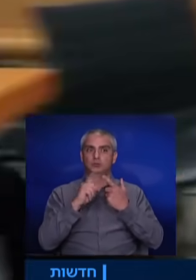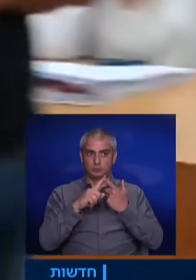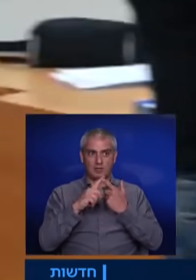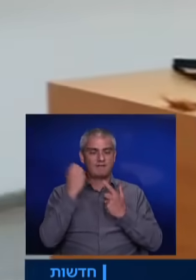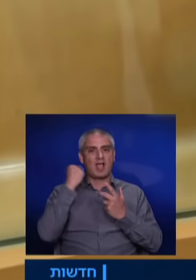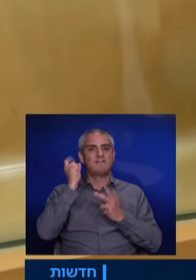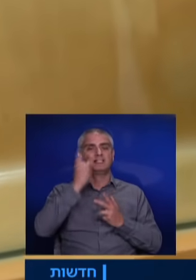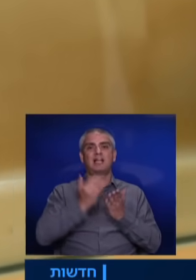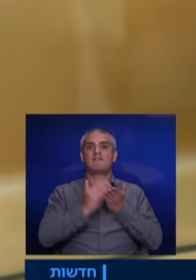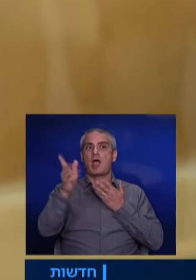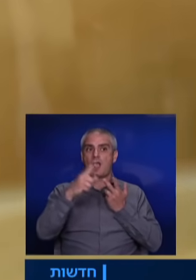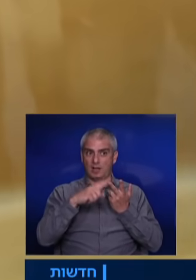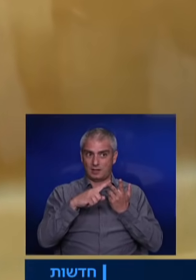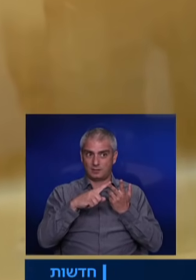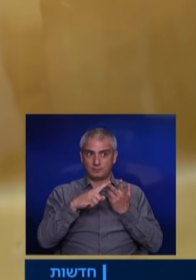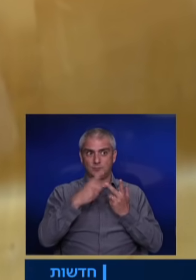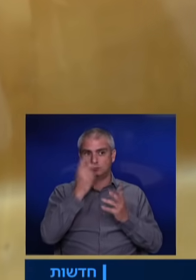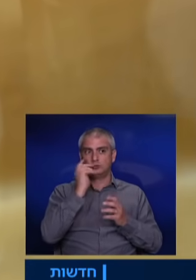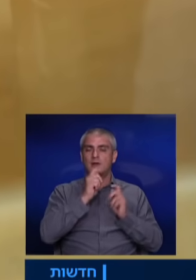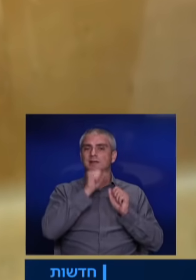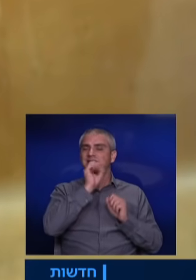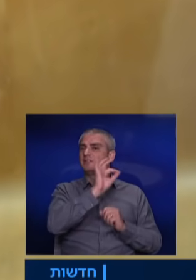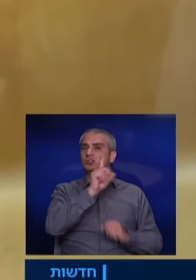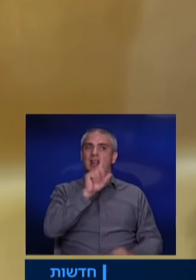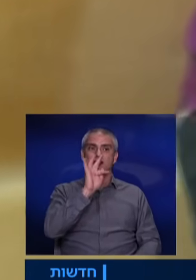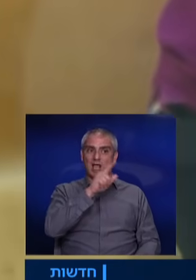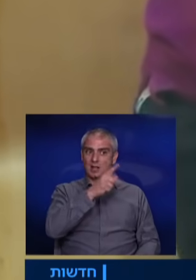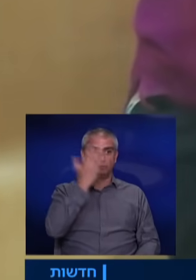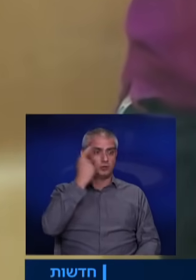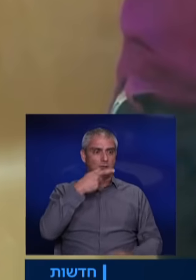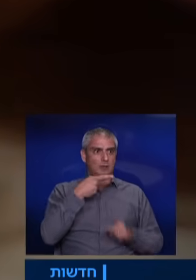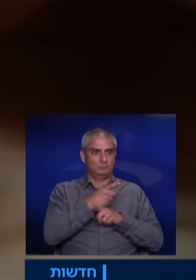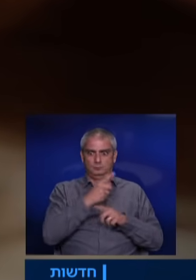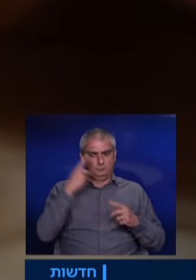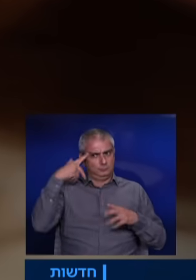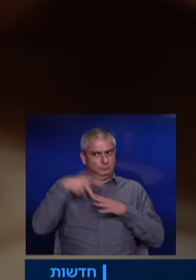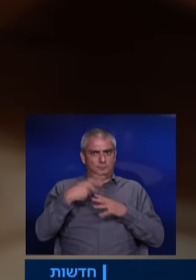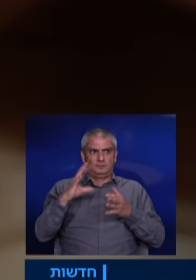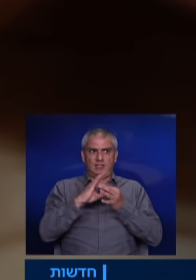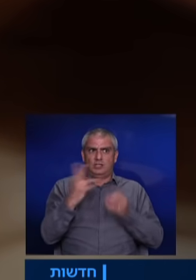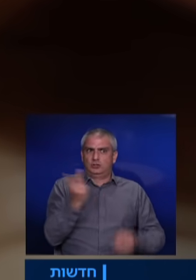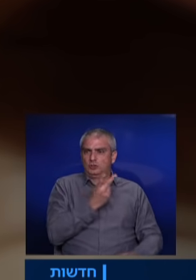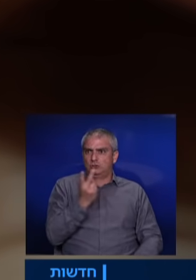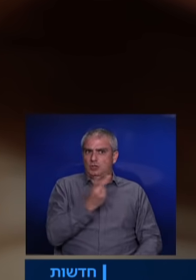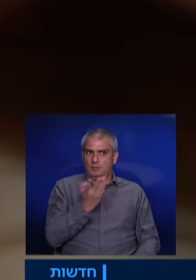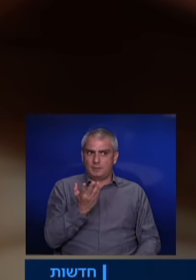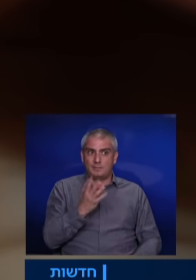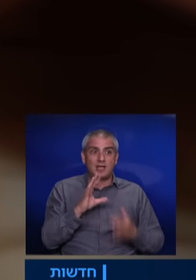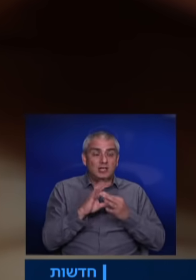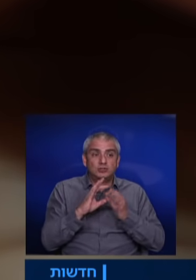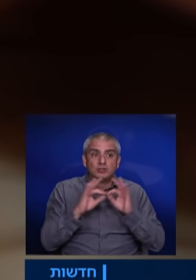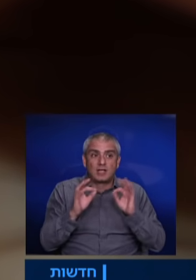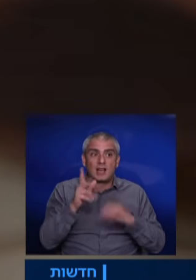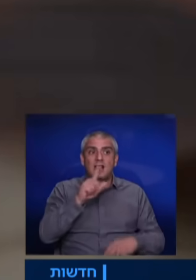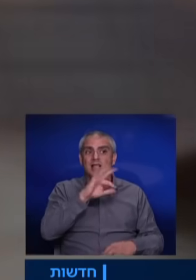והפרת צו הרחקה שהוצע לבקשת סבתה של איטל שהייתה מוטרדת מהקשר בין השניים, קשר